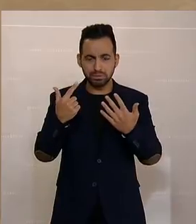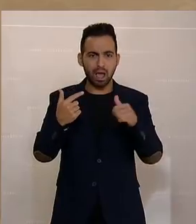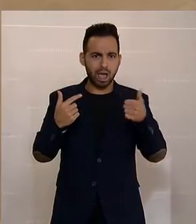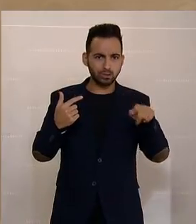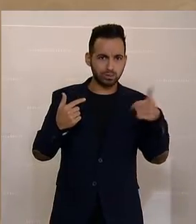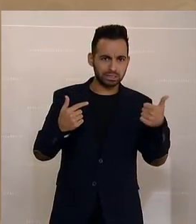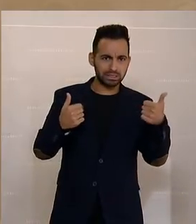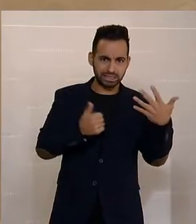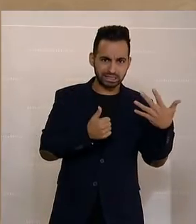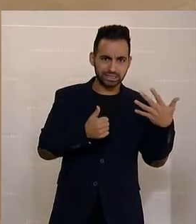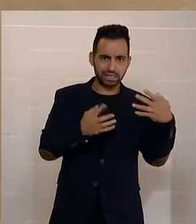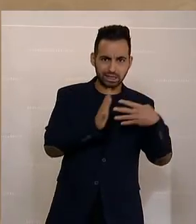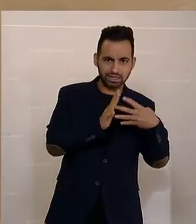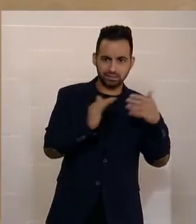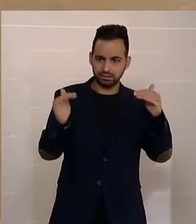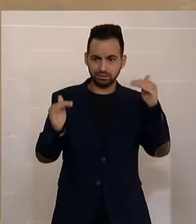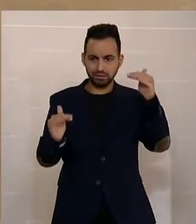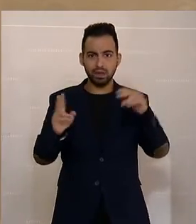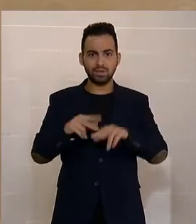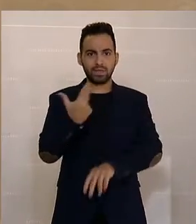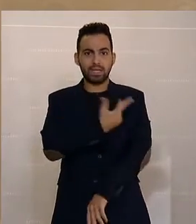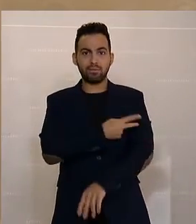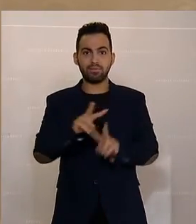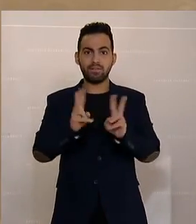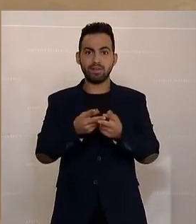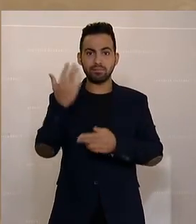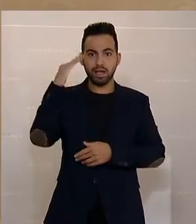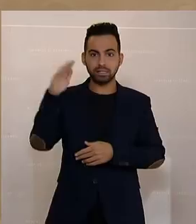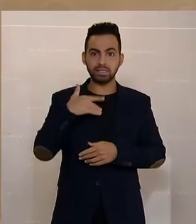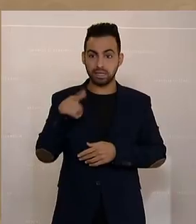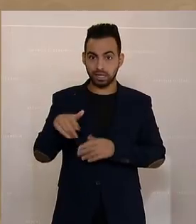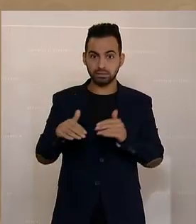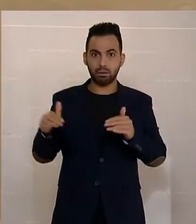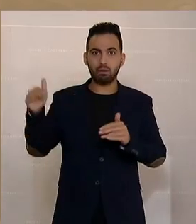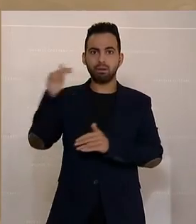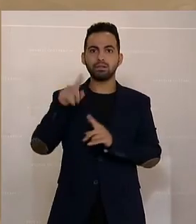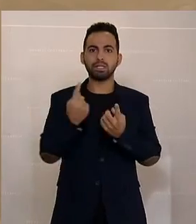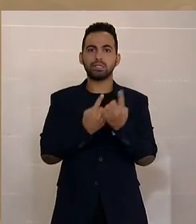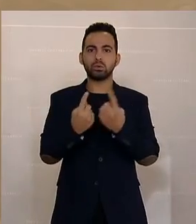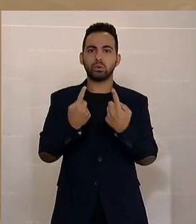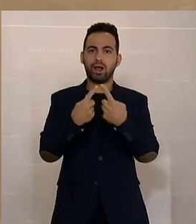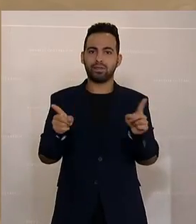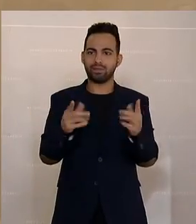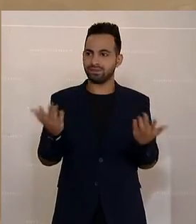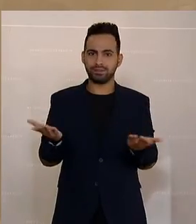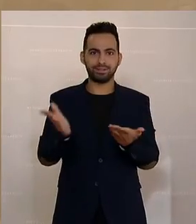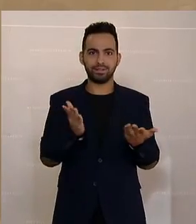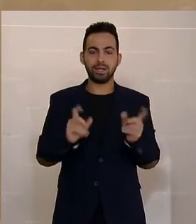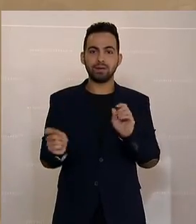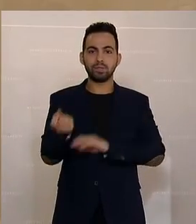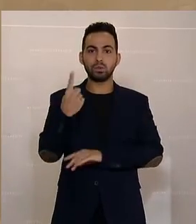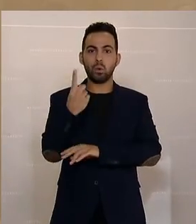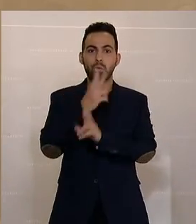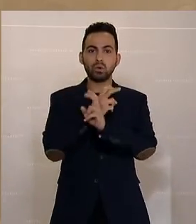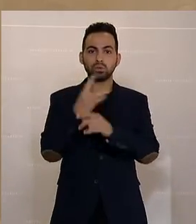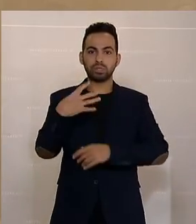1,6 fürs Testen. Aber wenn wir Impfweltmeister wären statt Testweltmeister, dann würde die Situation jetzt anders ausschauen, insbesondere in